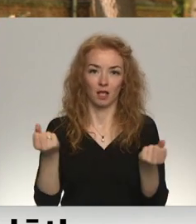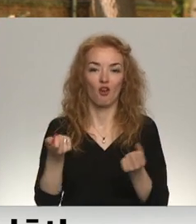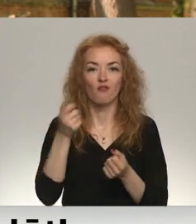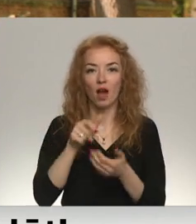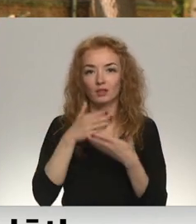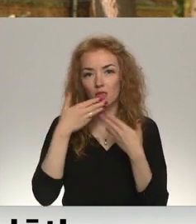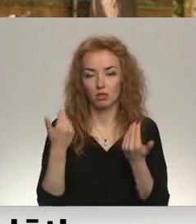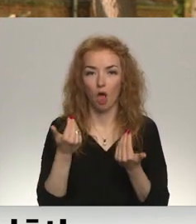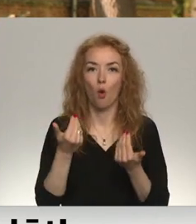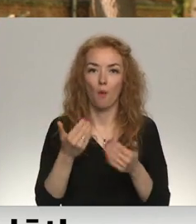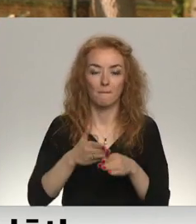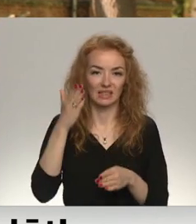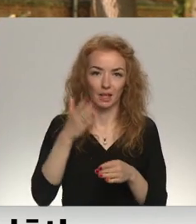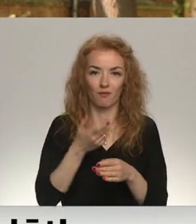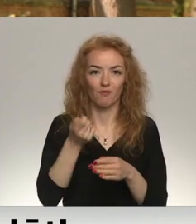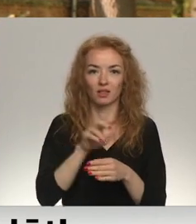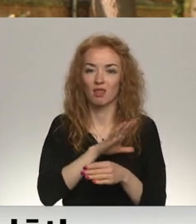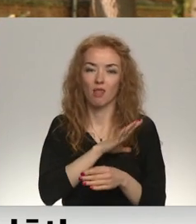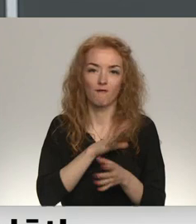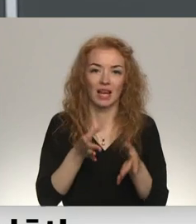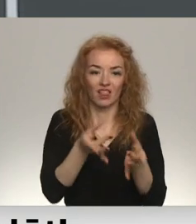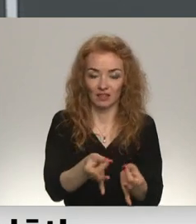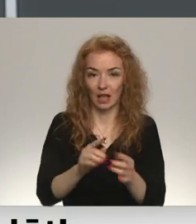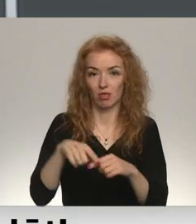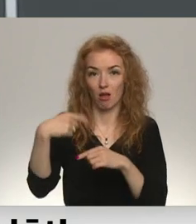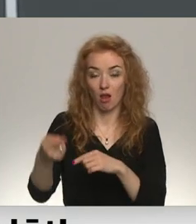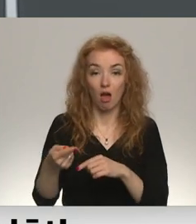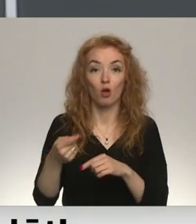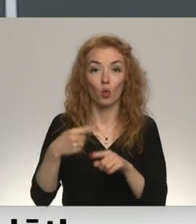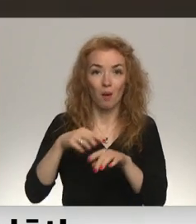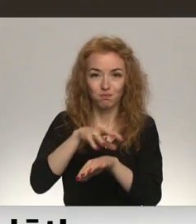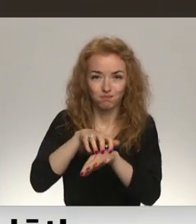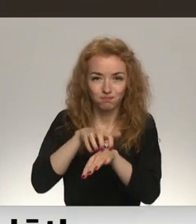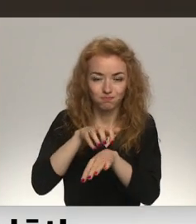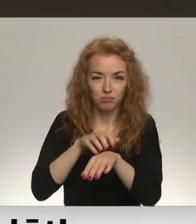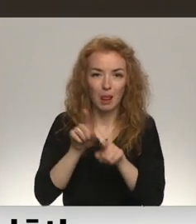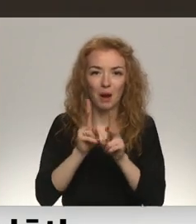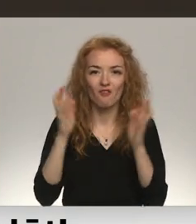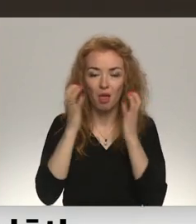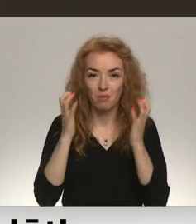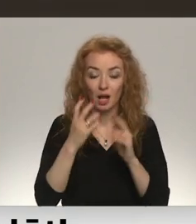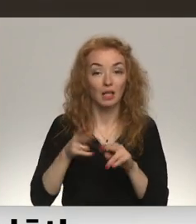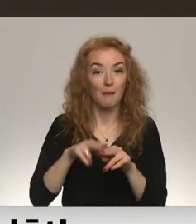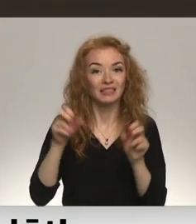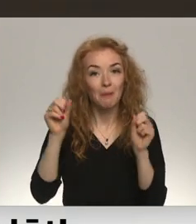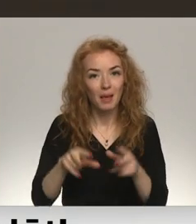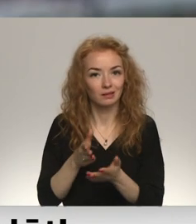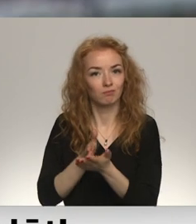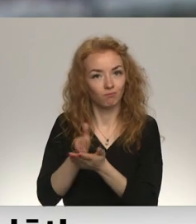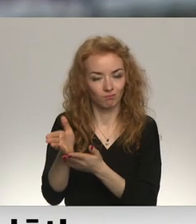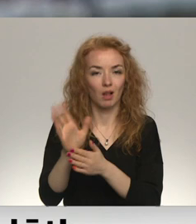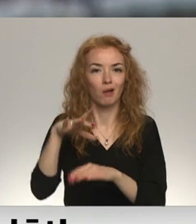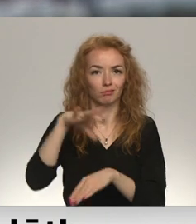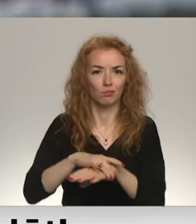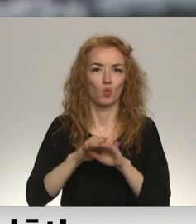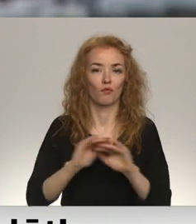vairs epidemiologiski bīstams, viņš vairs nevar inficēt. Pūslīši atgādina vējbakas, tāpēc tikai speciālisti var noteikt īsto diagnozi.